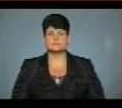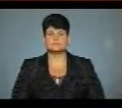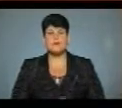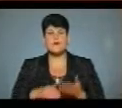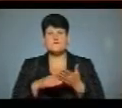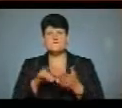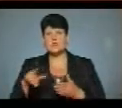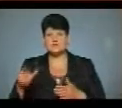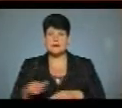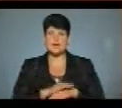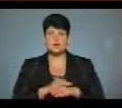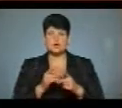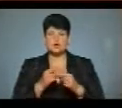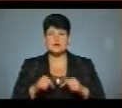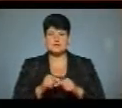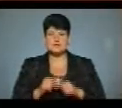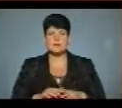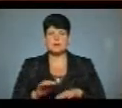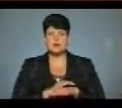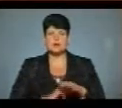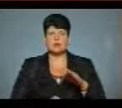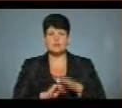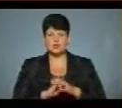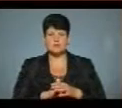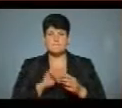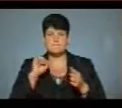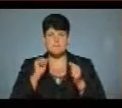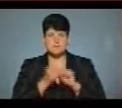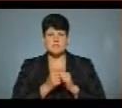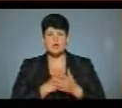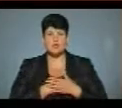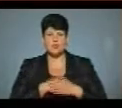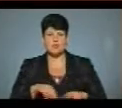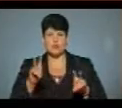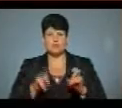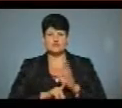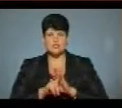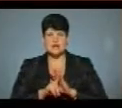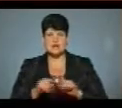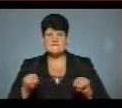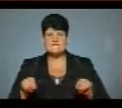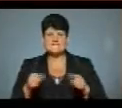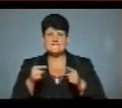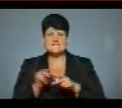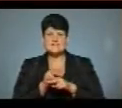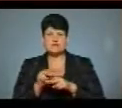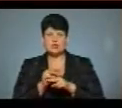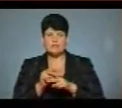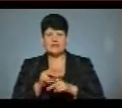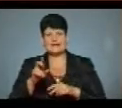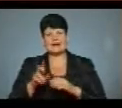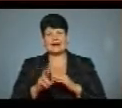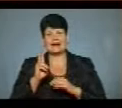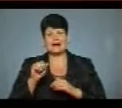Волонтери благодійної організації «Благодійний фонд пам'яті «Любов» розпочали відновлювати римо-католицький костел Святої Розалії, що у селі